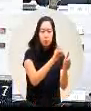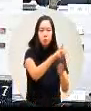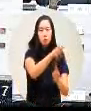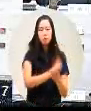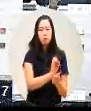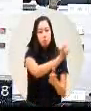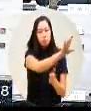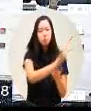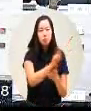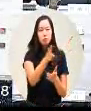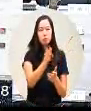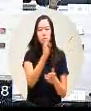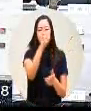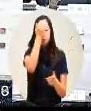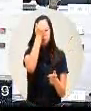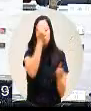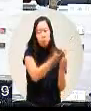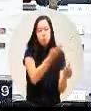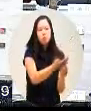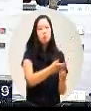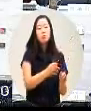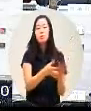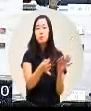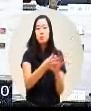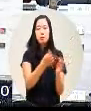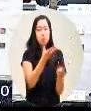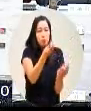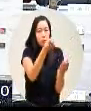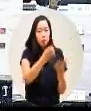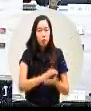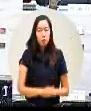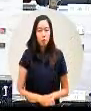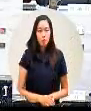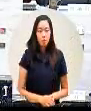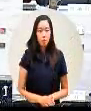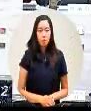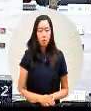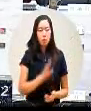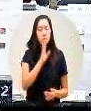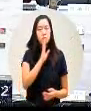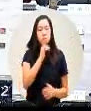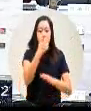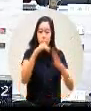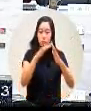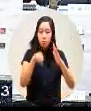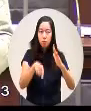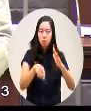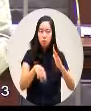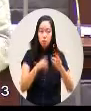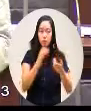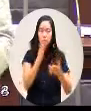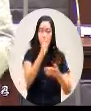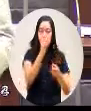你甲工会为难啊！吼、哦，我讲的就是你讲有适合。 是学校，因为学校有